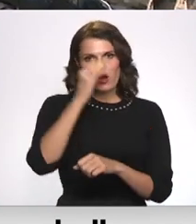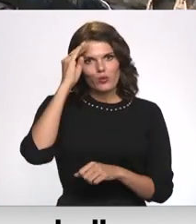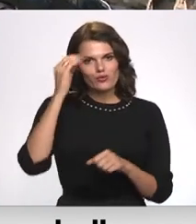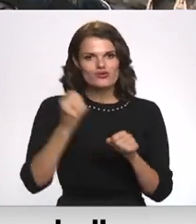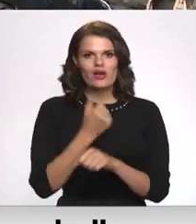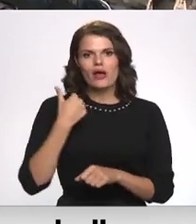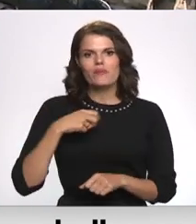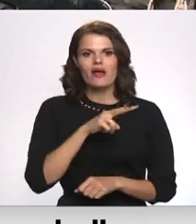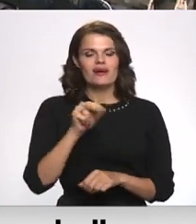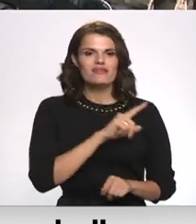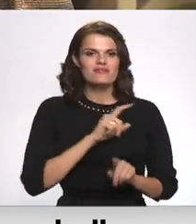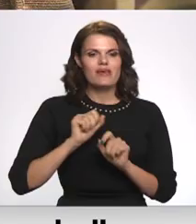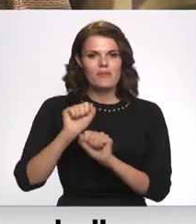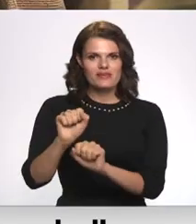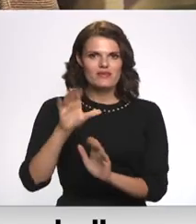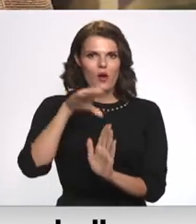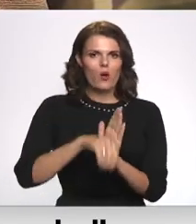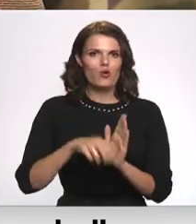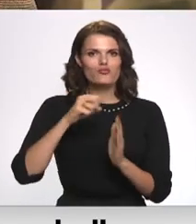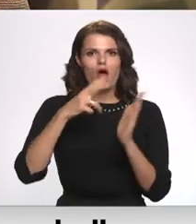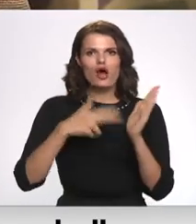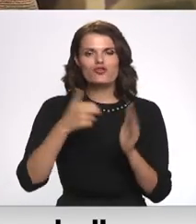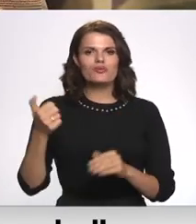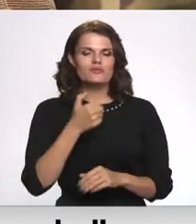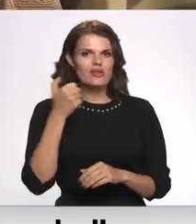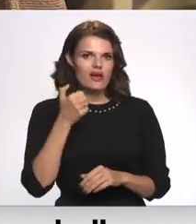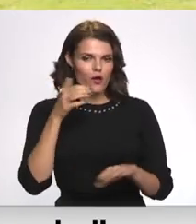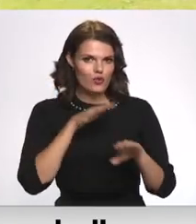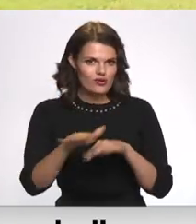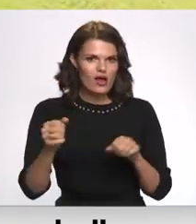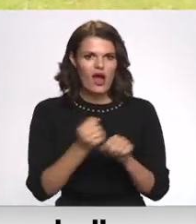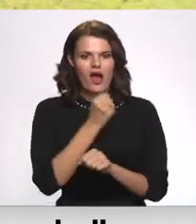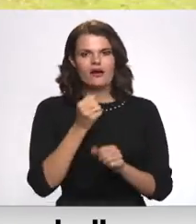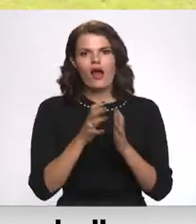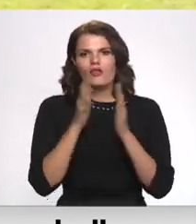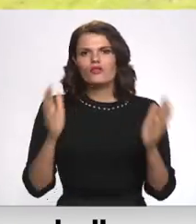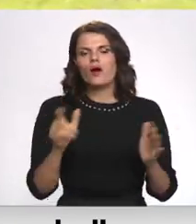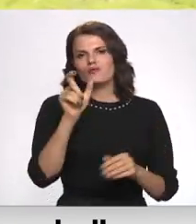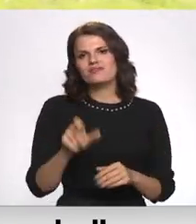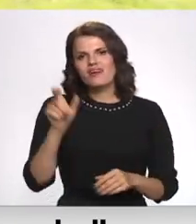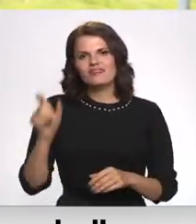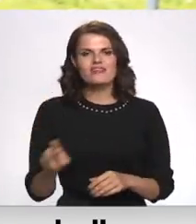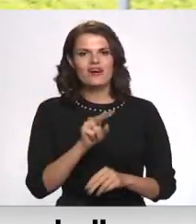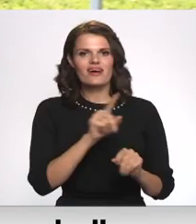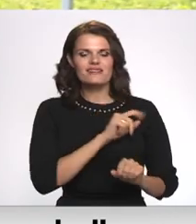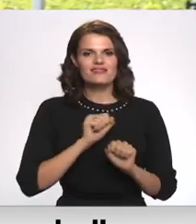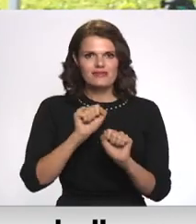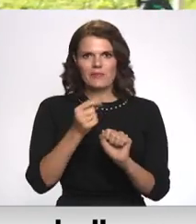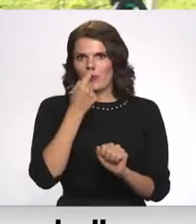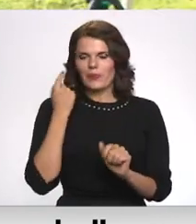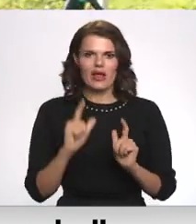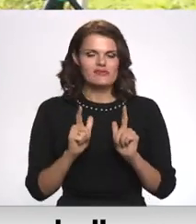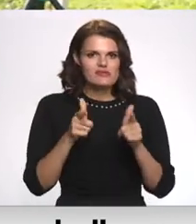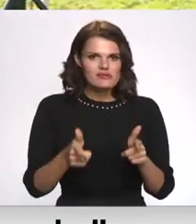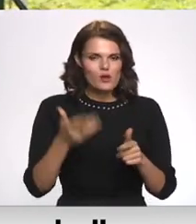meitas, kas Zemessardzē ir kopš pilngadības sasniegšanas, gan vairāki simti ļaužu, kas Zemessardzē ir samērā